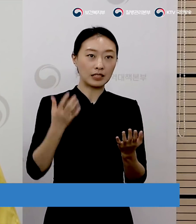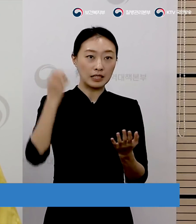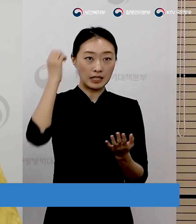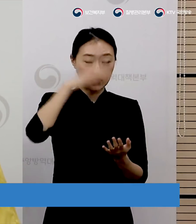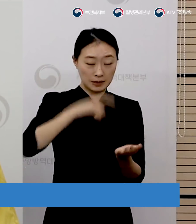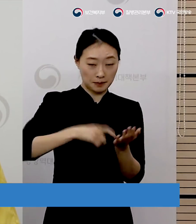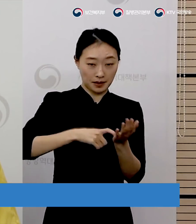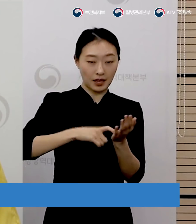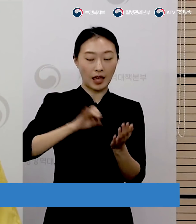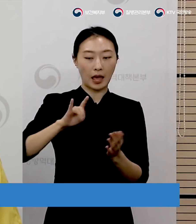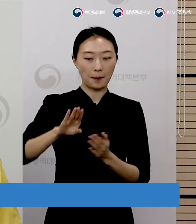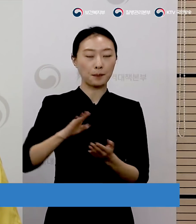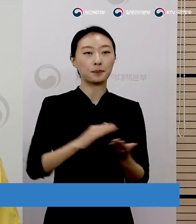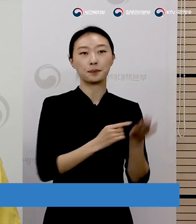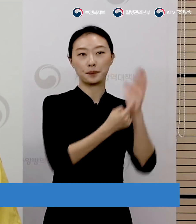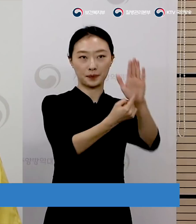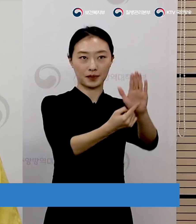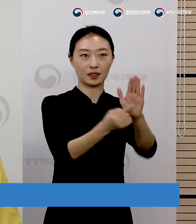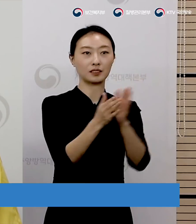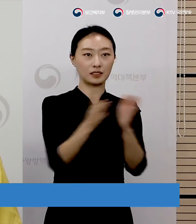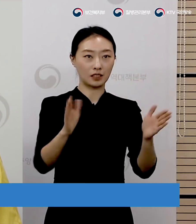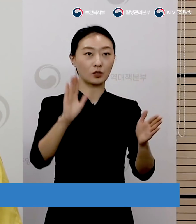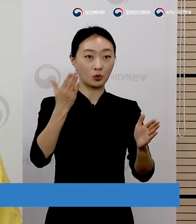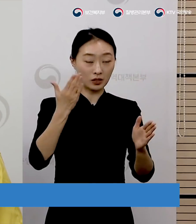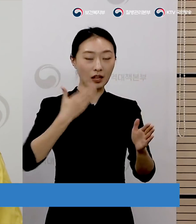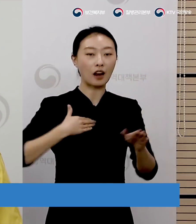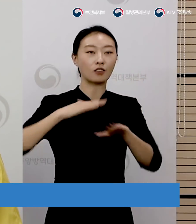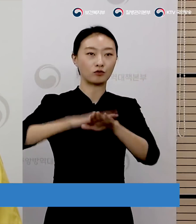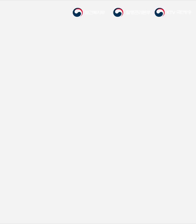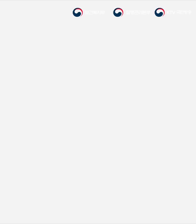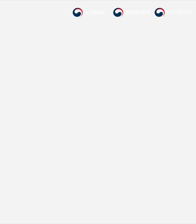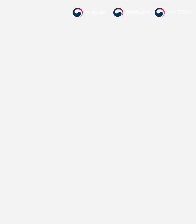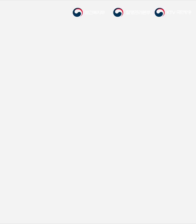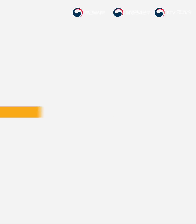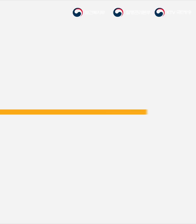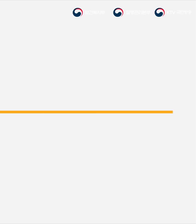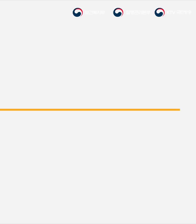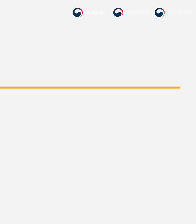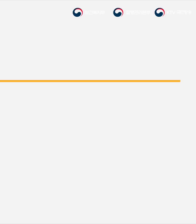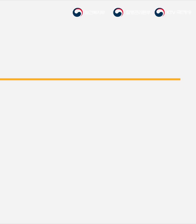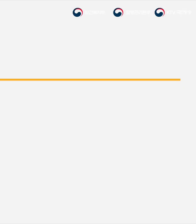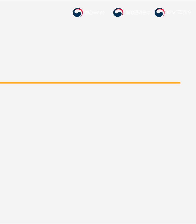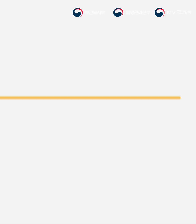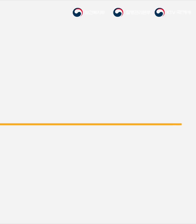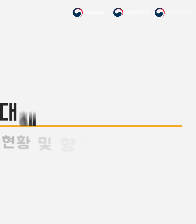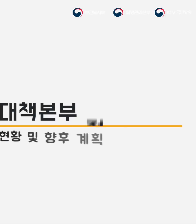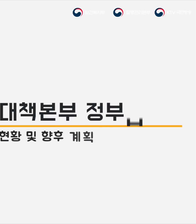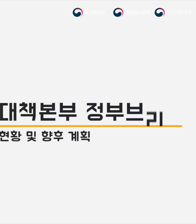안고 이제 이 앱을 이제 먼저 시행한다는 점을 말씀드립니다.